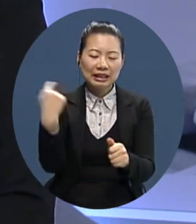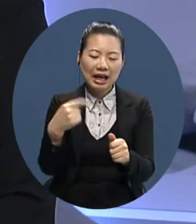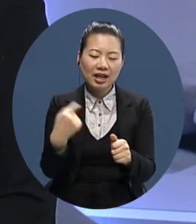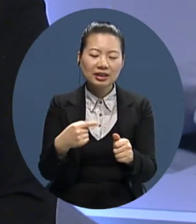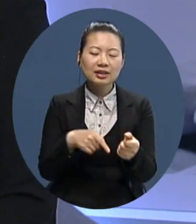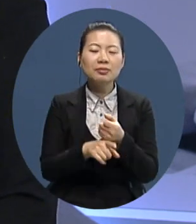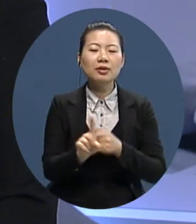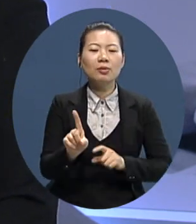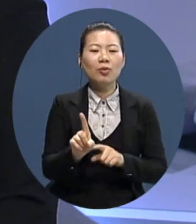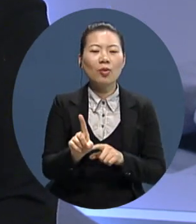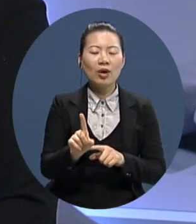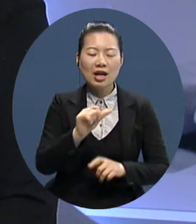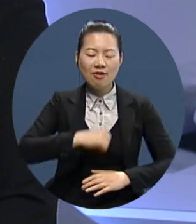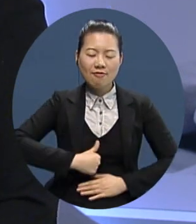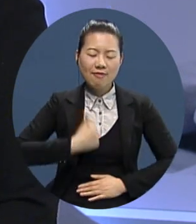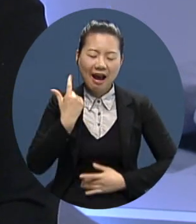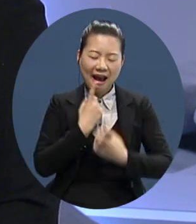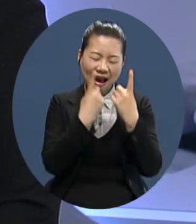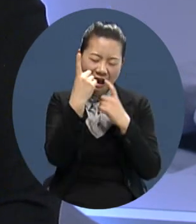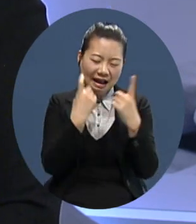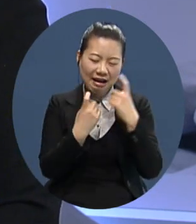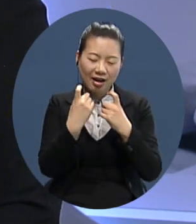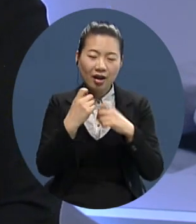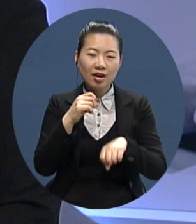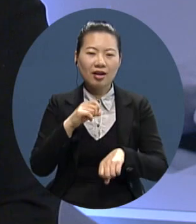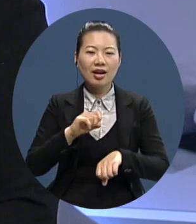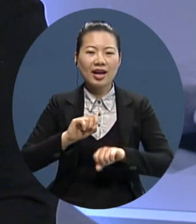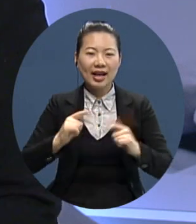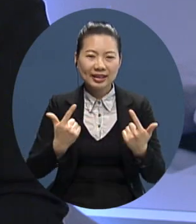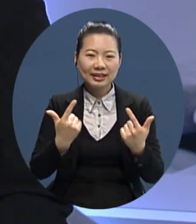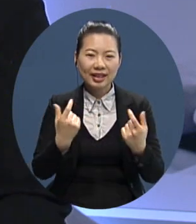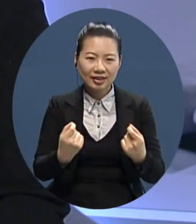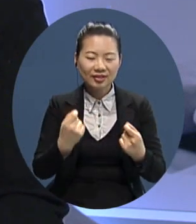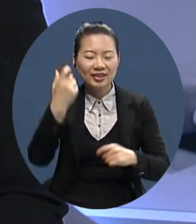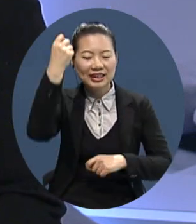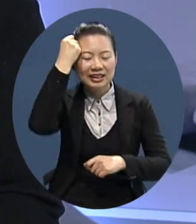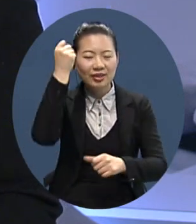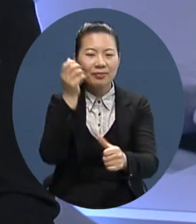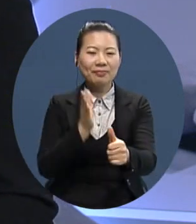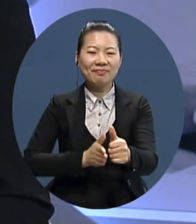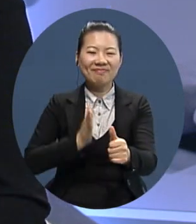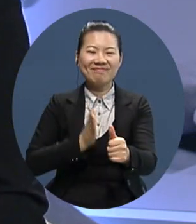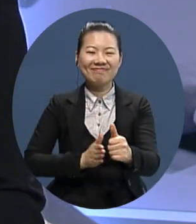가르침은 절대로 화내거나 성질 부리는 것이 아니다라는 걸 잊지 마셔야 될것 같습니다.